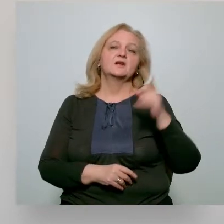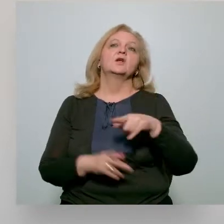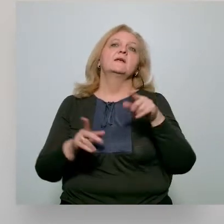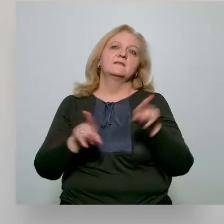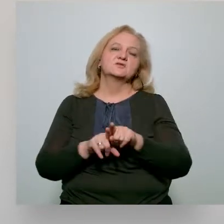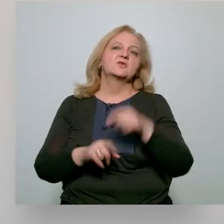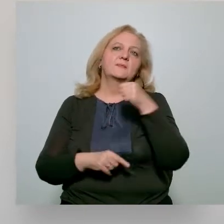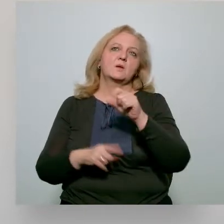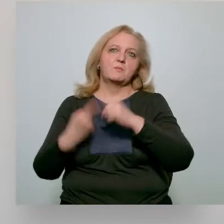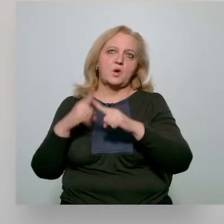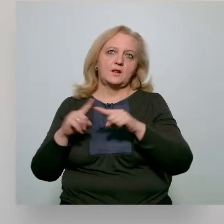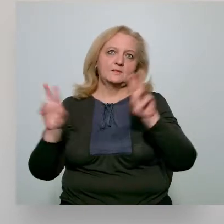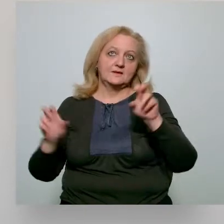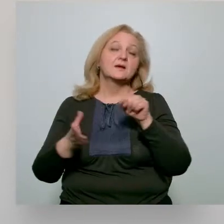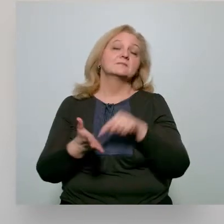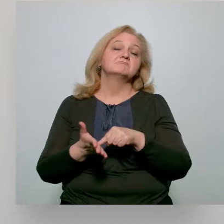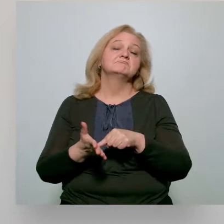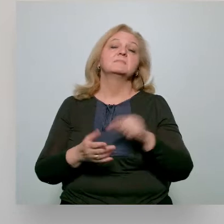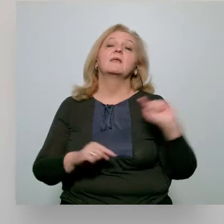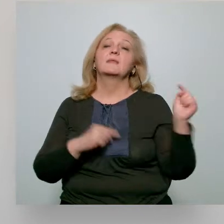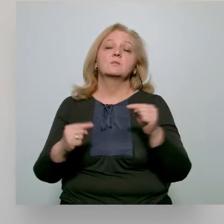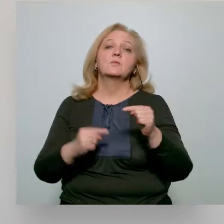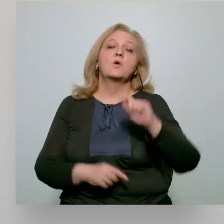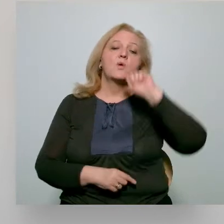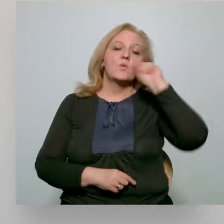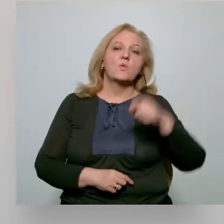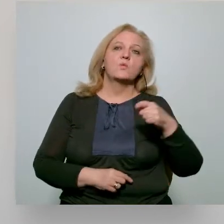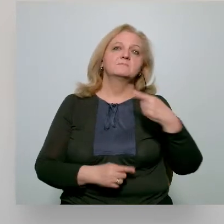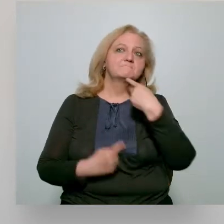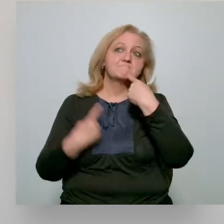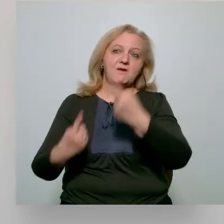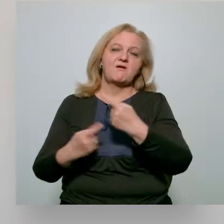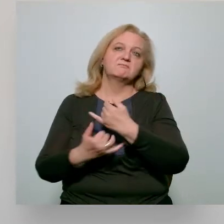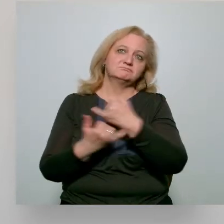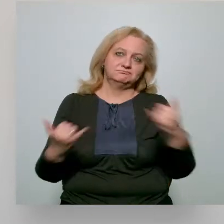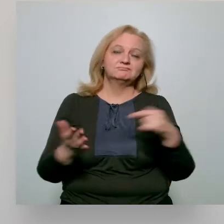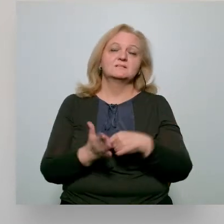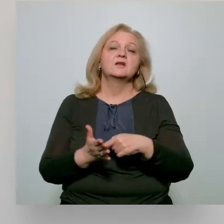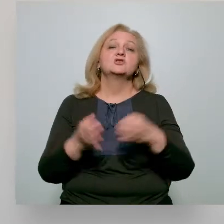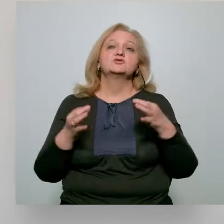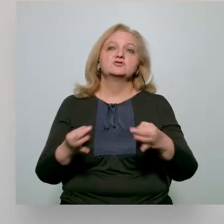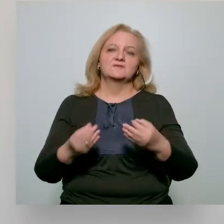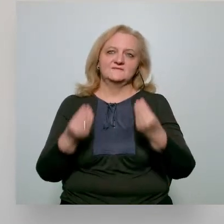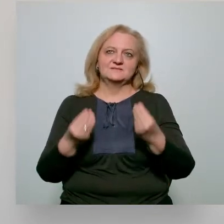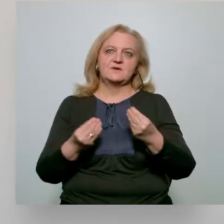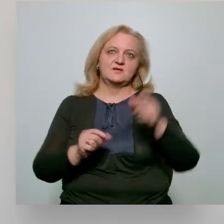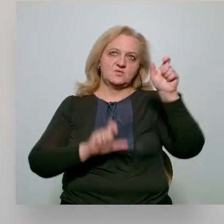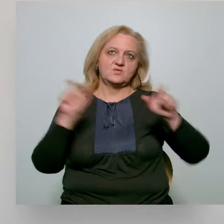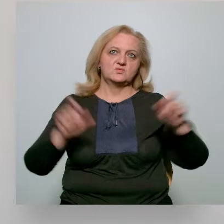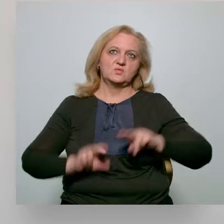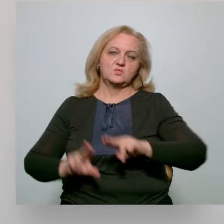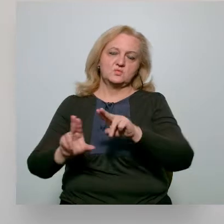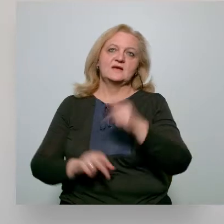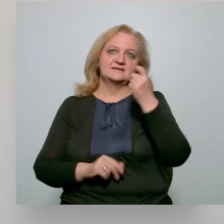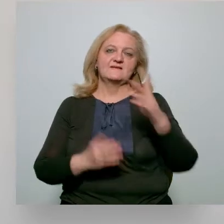Polityka. Debacie z cyklu Ukraina mówi. Dziś z znakomitymi uczestniczkami, uczestnikami, które